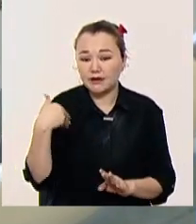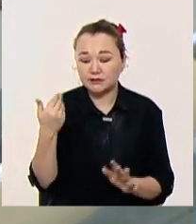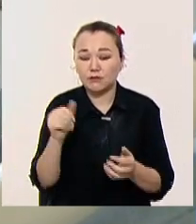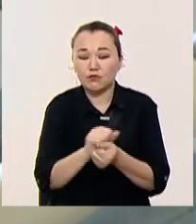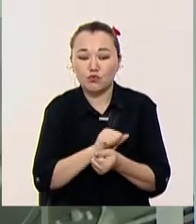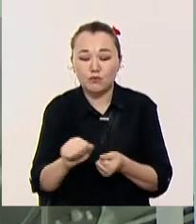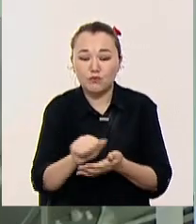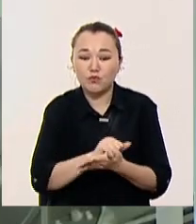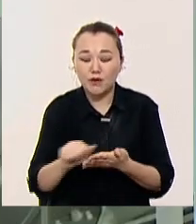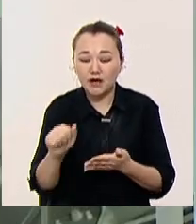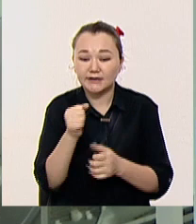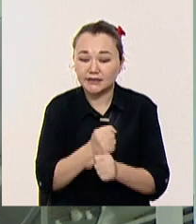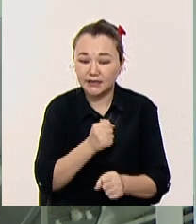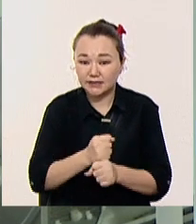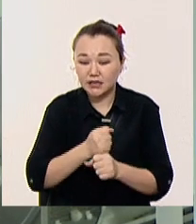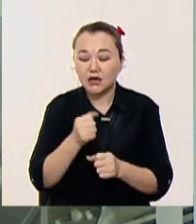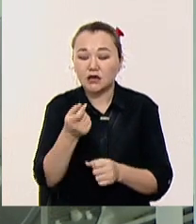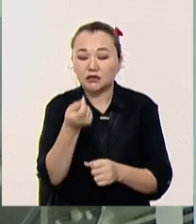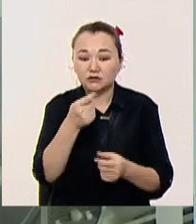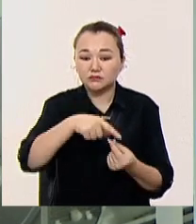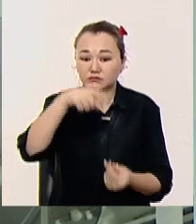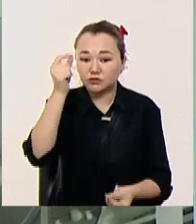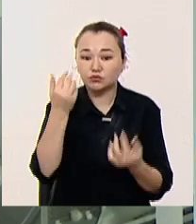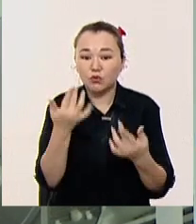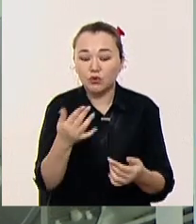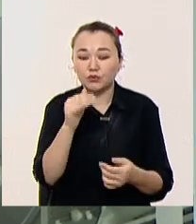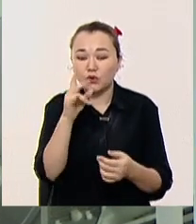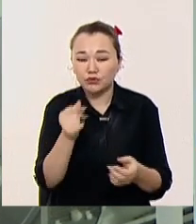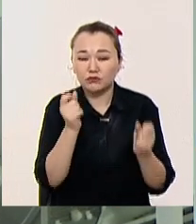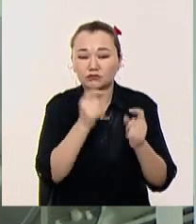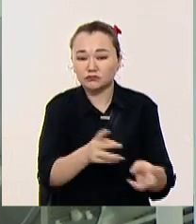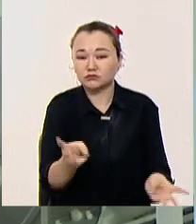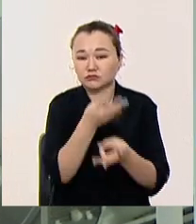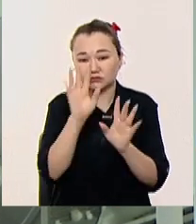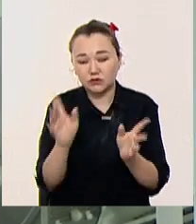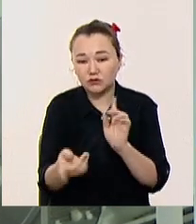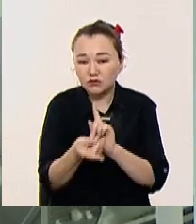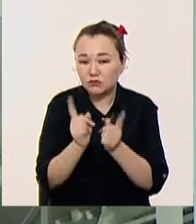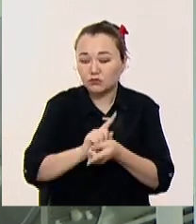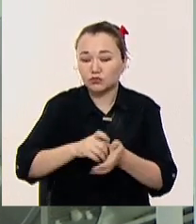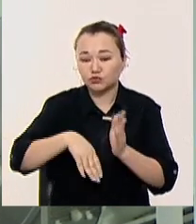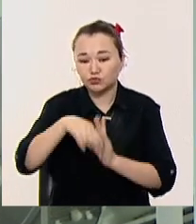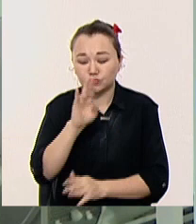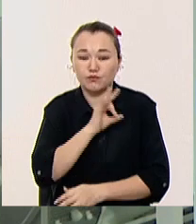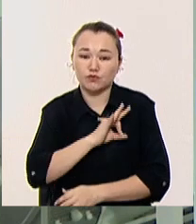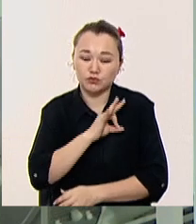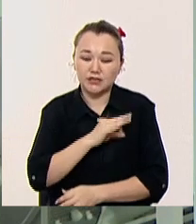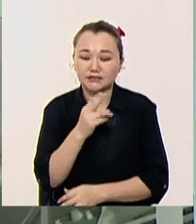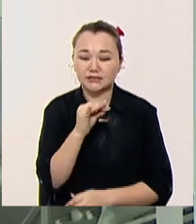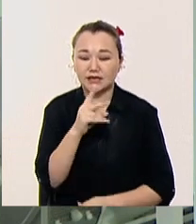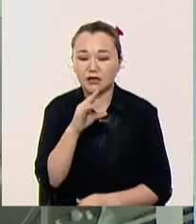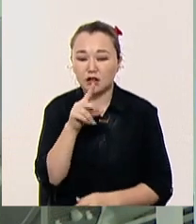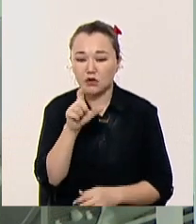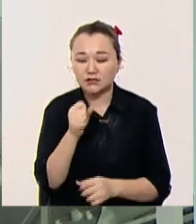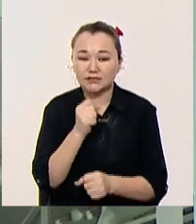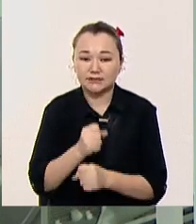жасап шығарды. Күріш сабағының қаншама тонна қалдықтарын өртеудің орнына біз оны игі мақсатта, яғни целлюлоза